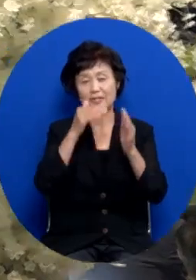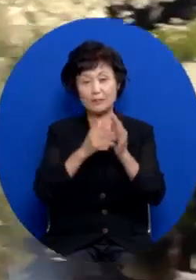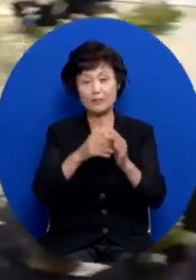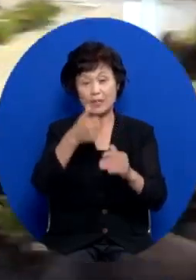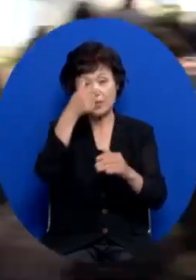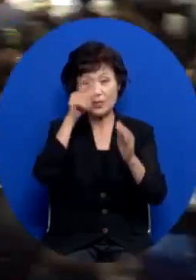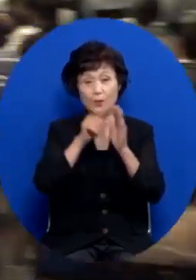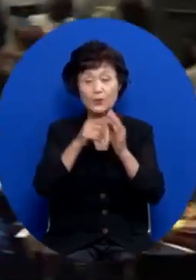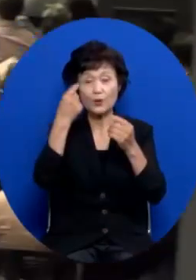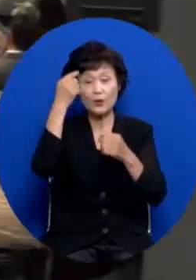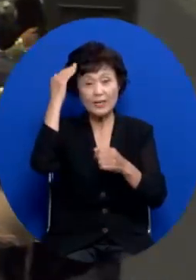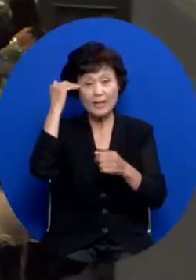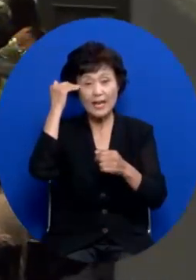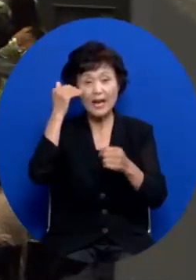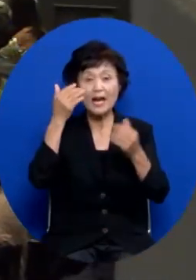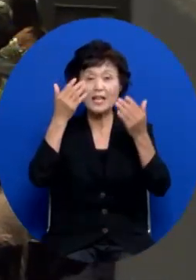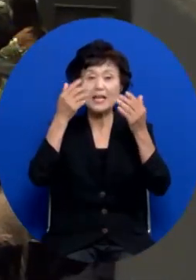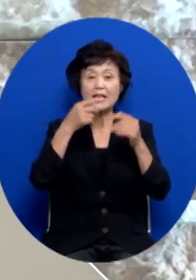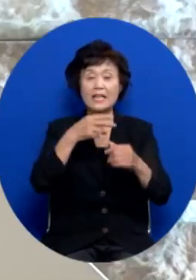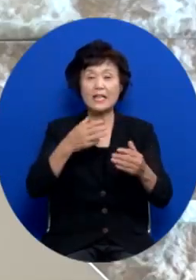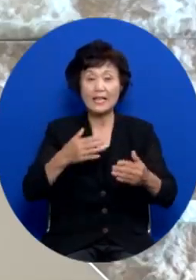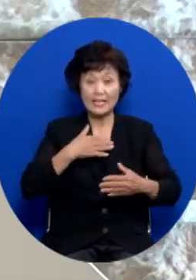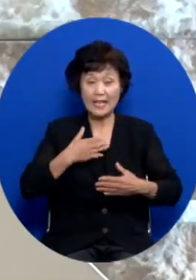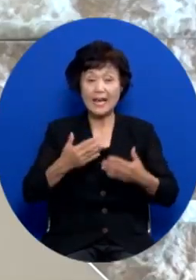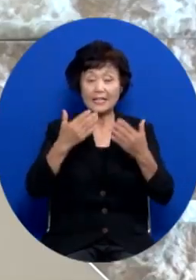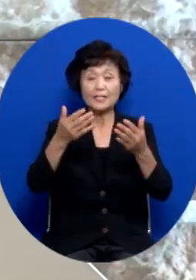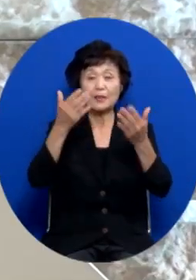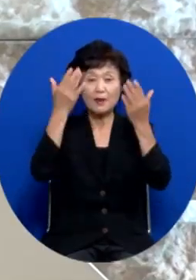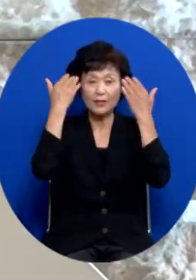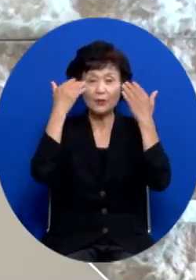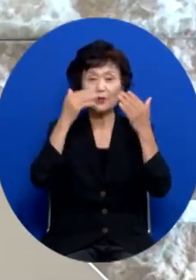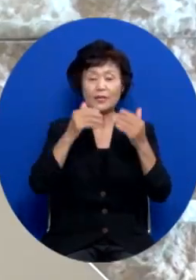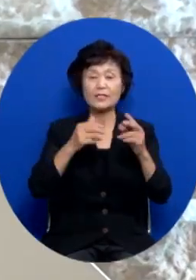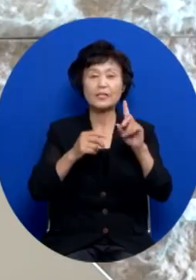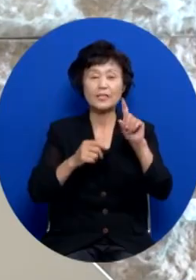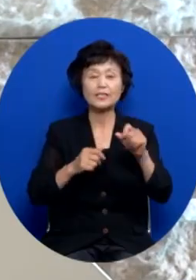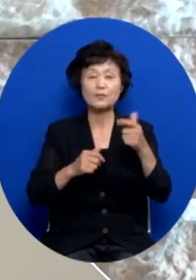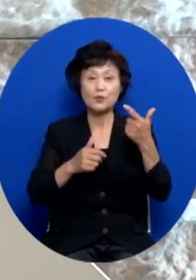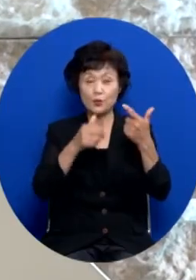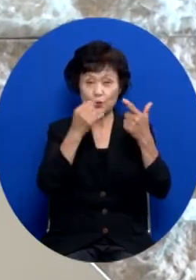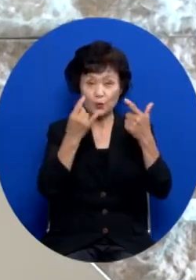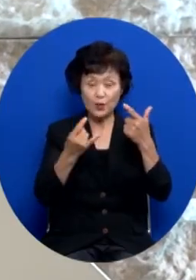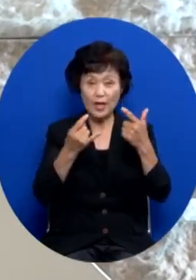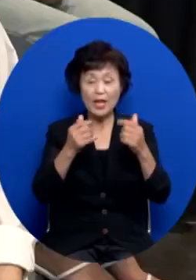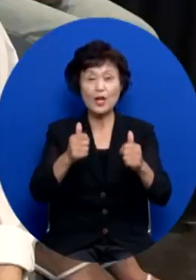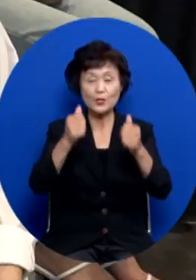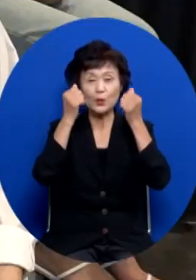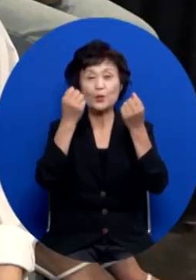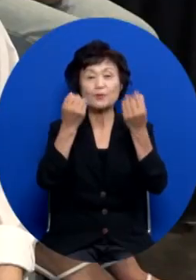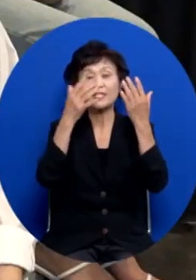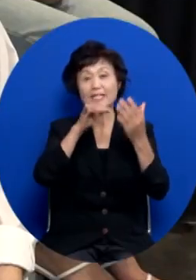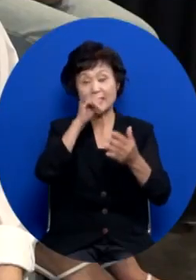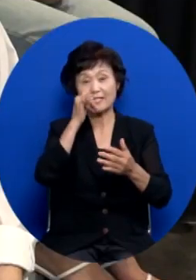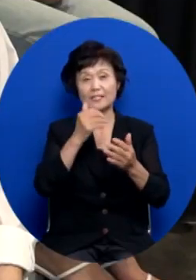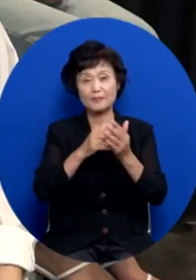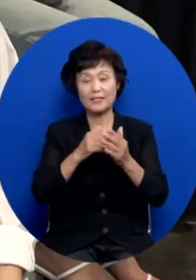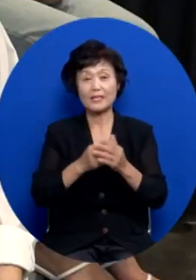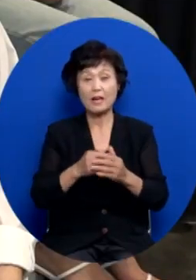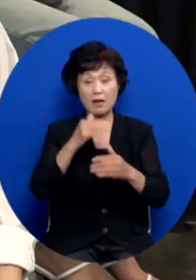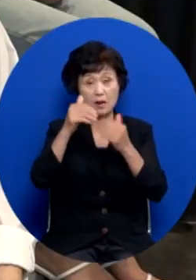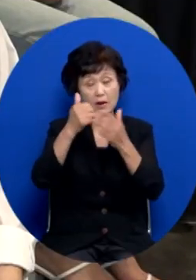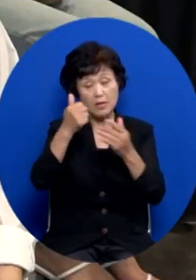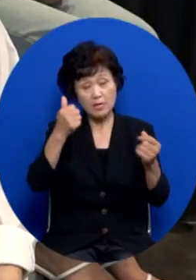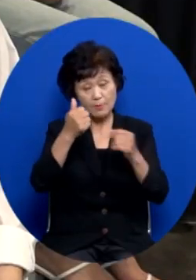기독교 대안학교 나들이막교 칼리지가 제16회 졸업식을 열었습니다. 느헤미야 미니스트리 대표 안민 장로는 하나님